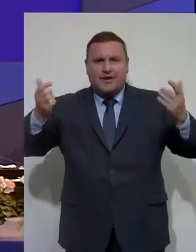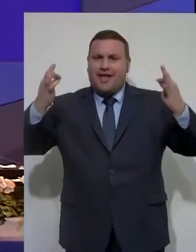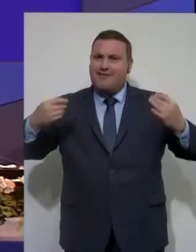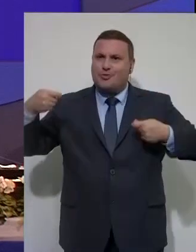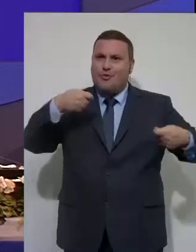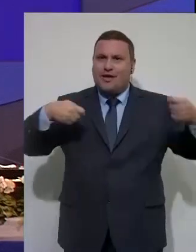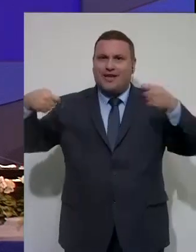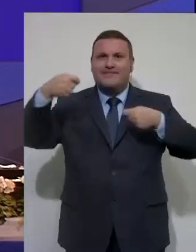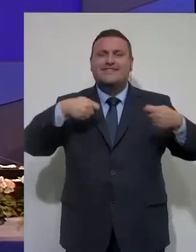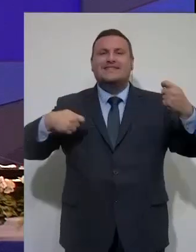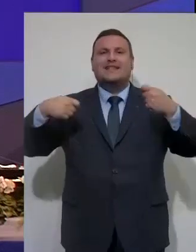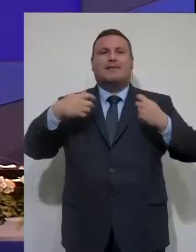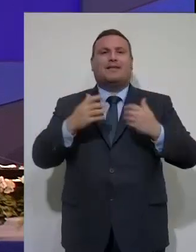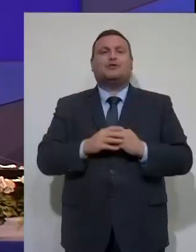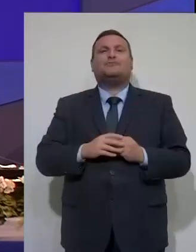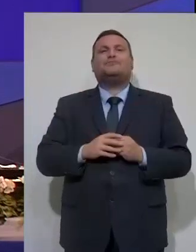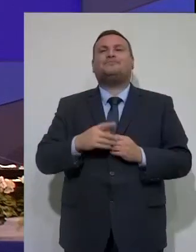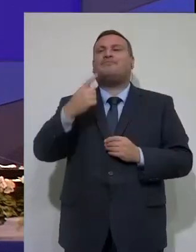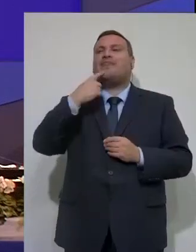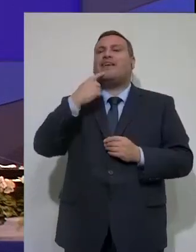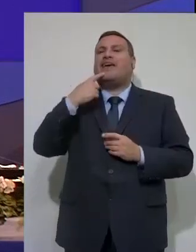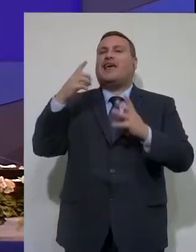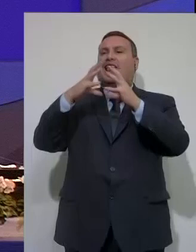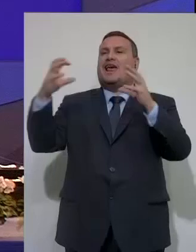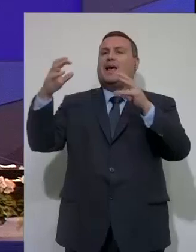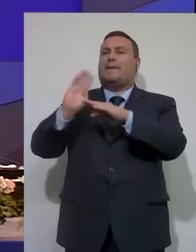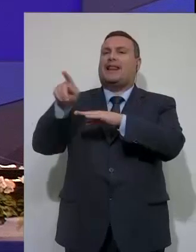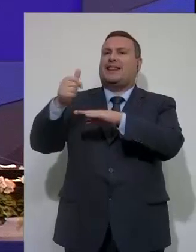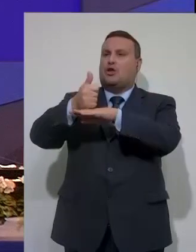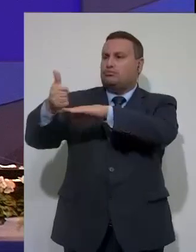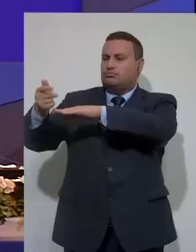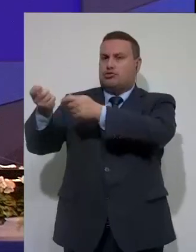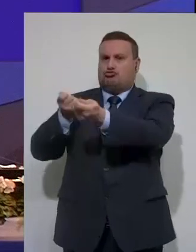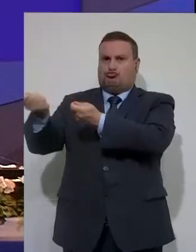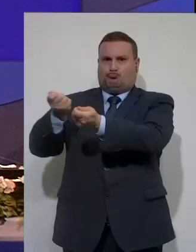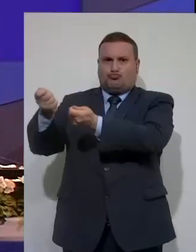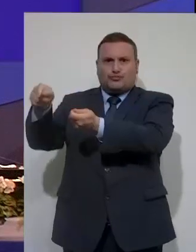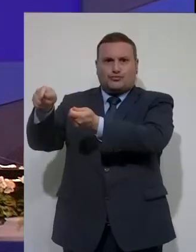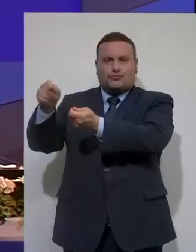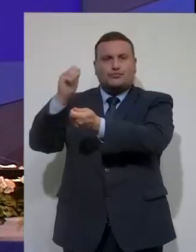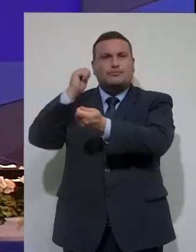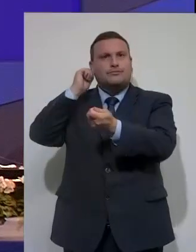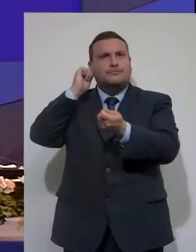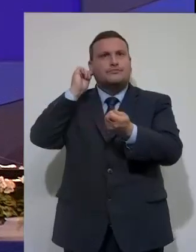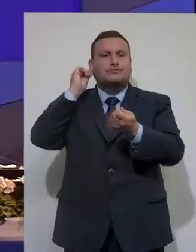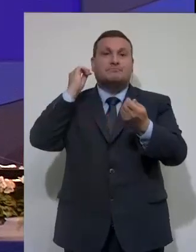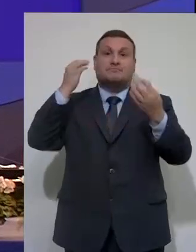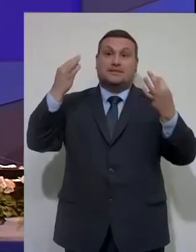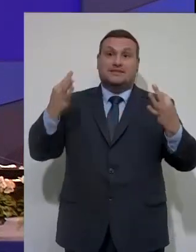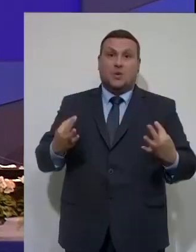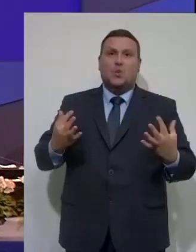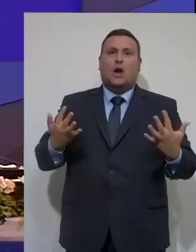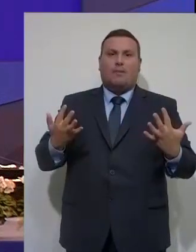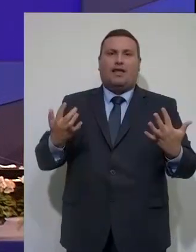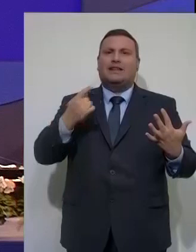Secondo alcuni driver, anche qua mi riallaccio a quanto diceva Giorgio prima, ovviamente le strutture all'aperta hanno